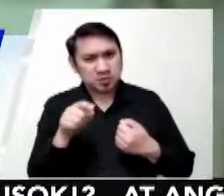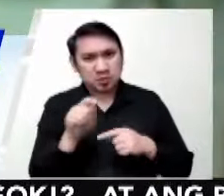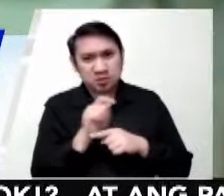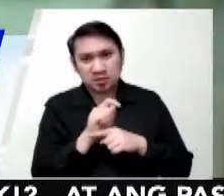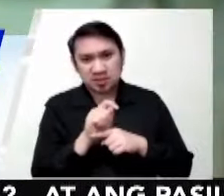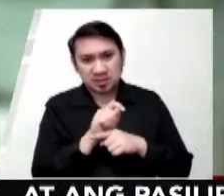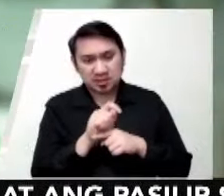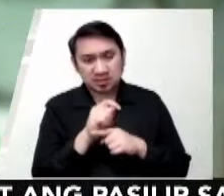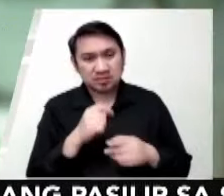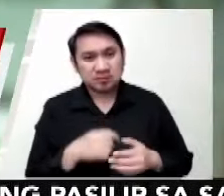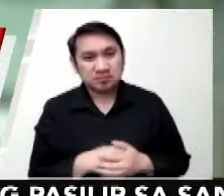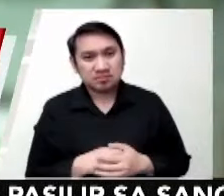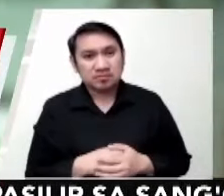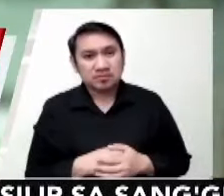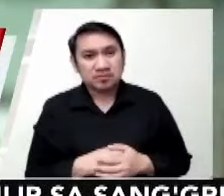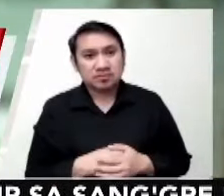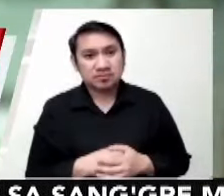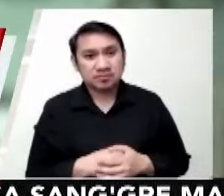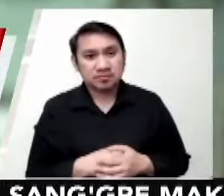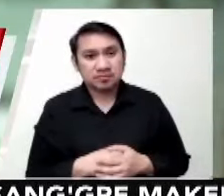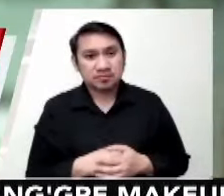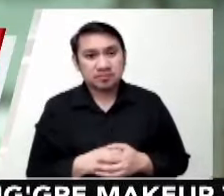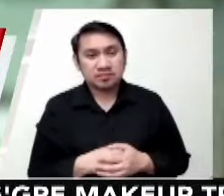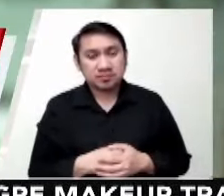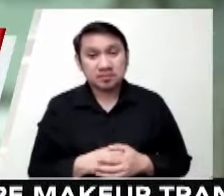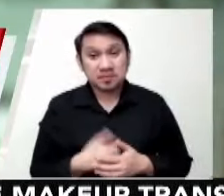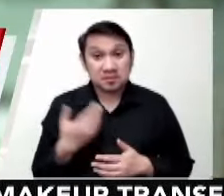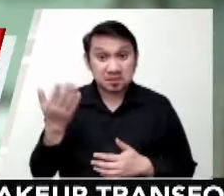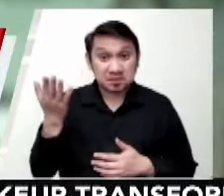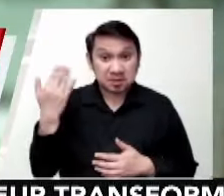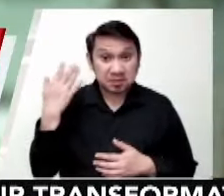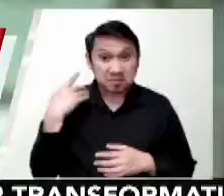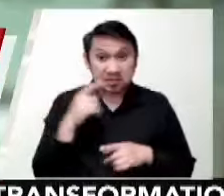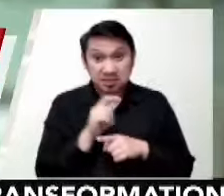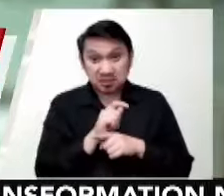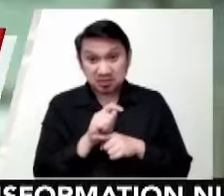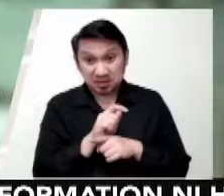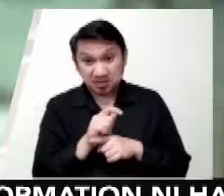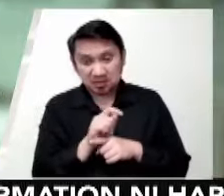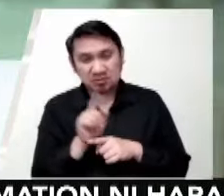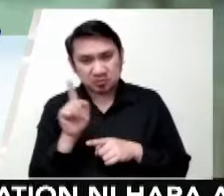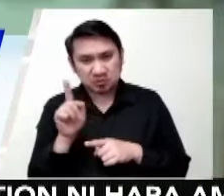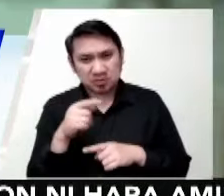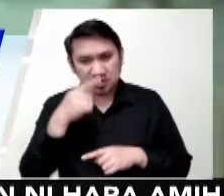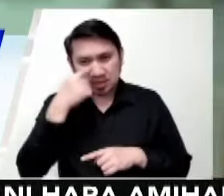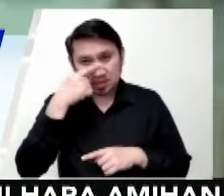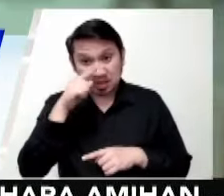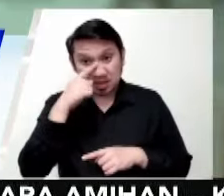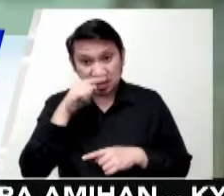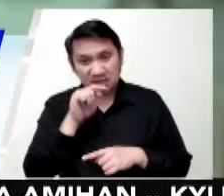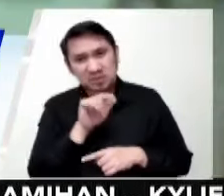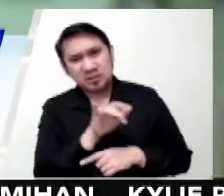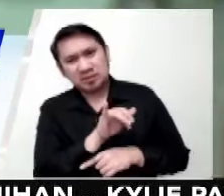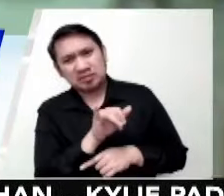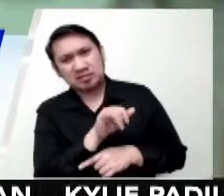Itong nakaraang training camp namin sa Thailand, halos nandoon lahat yung ano eh,